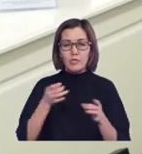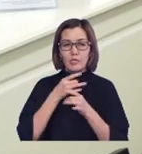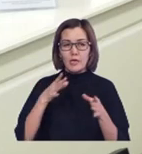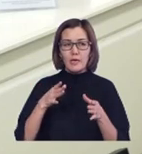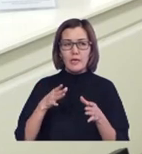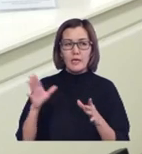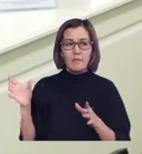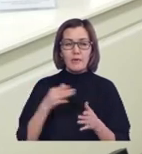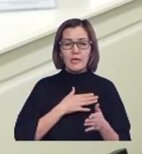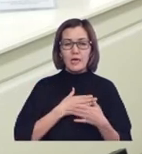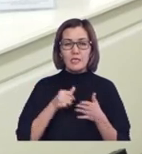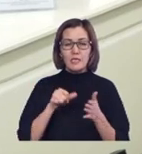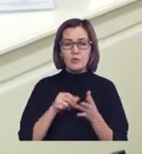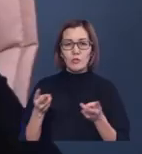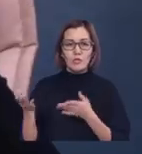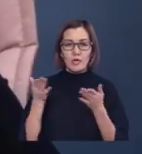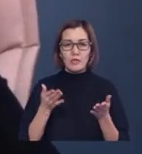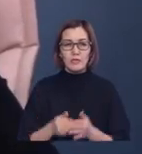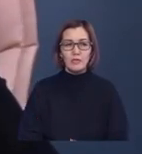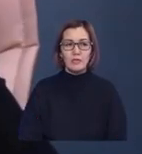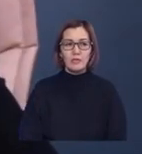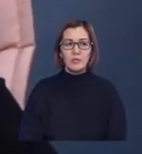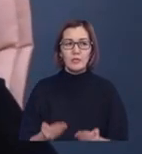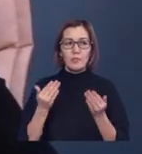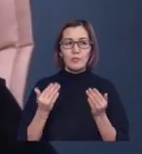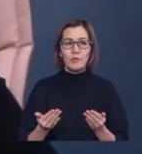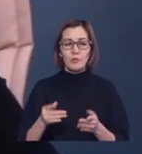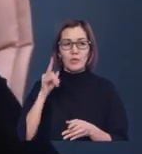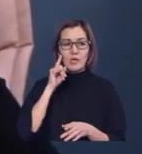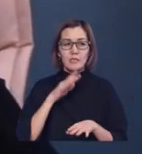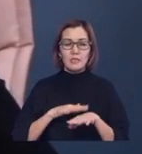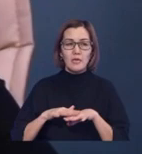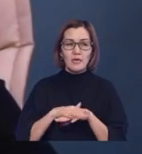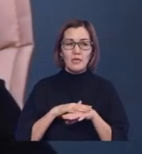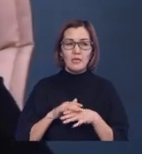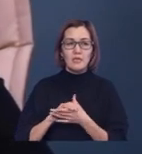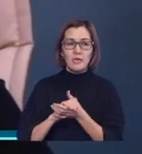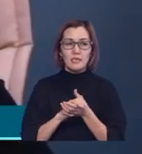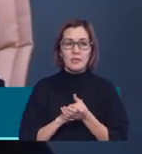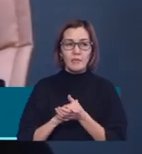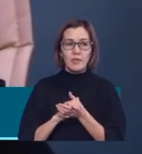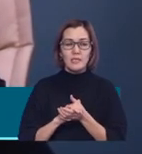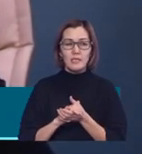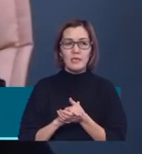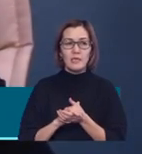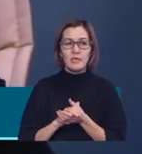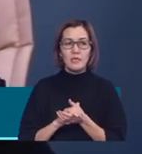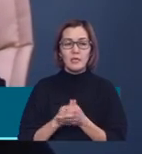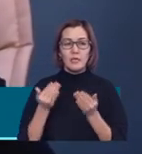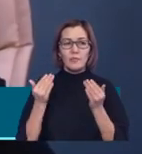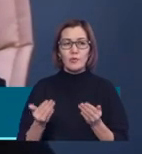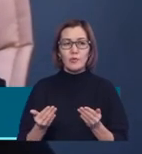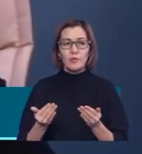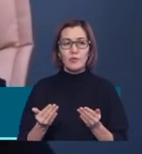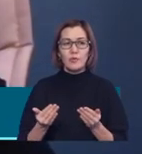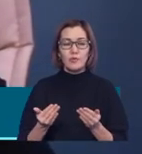ауыздан атсалысуға шақырды. Бүгінгі күн Қазақстан халқы ассамблеясының күнімен саймасай келіп тұр. Бұның өзіндік